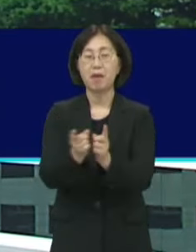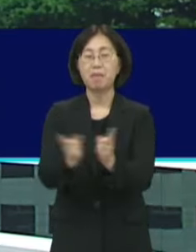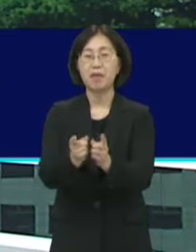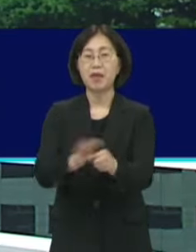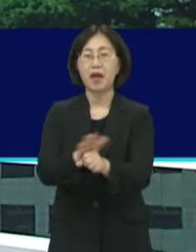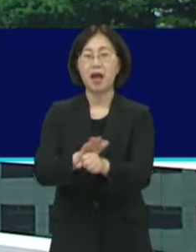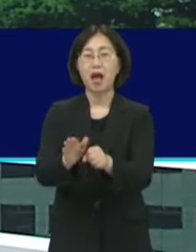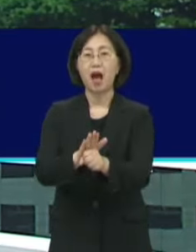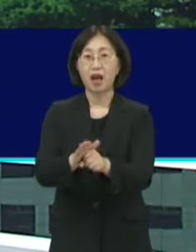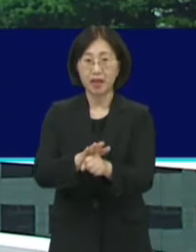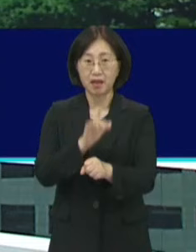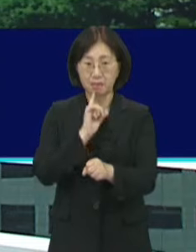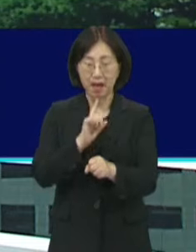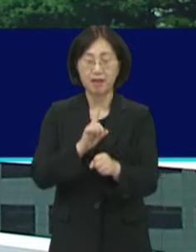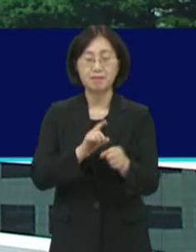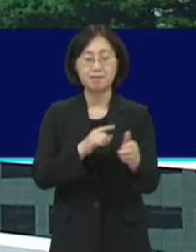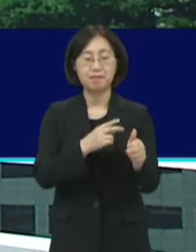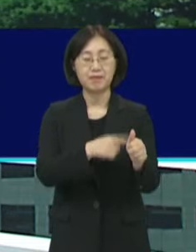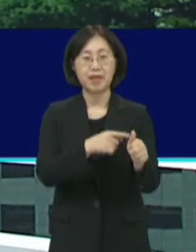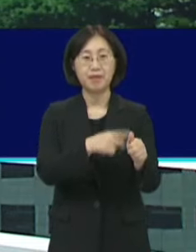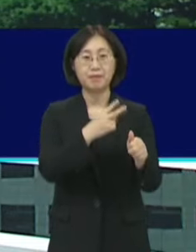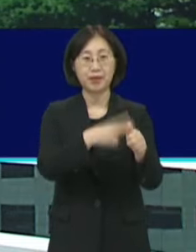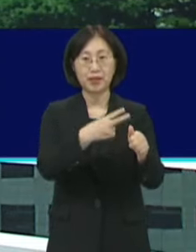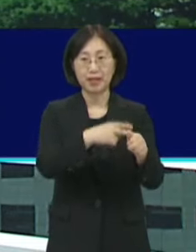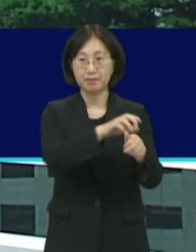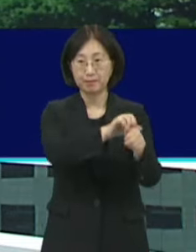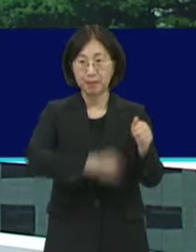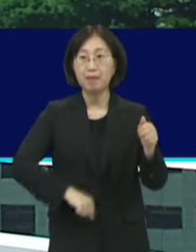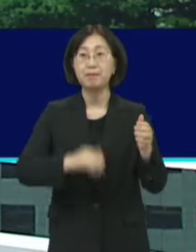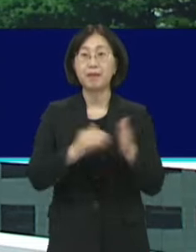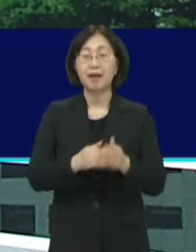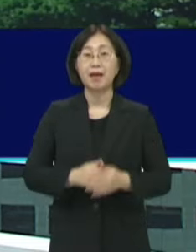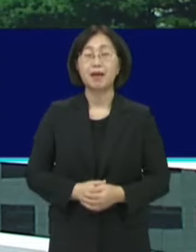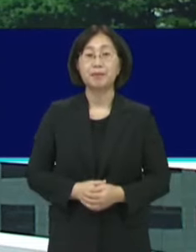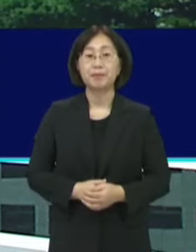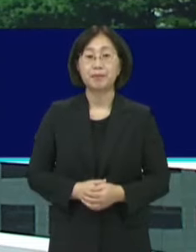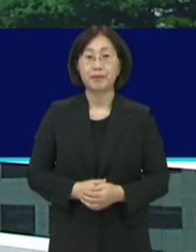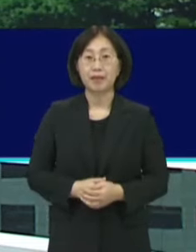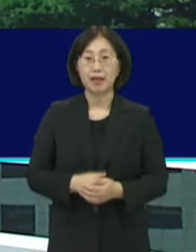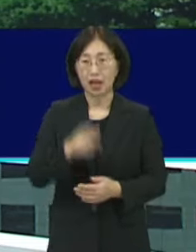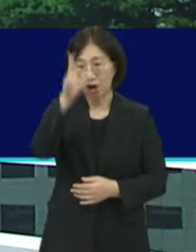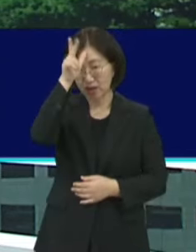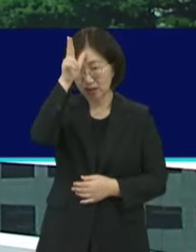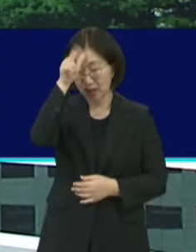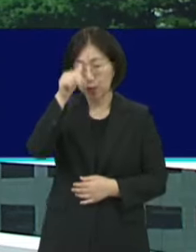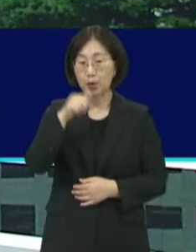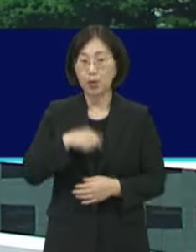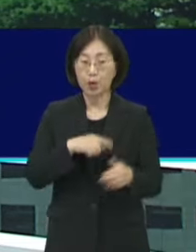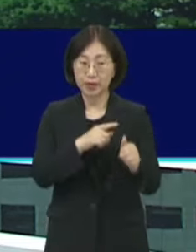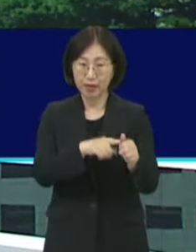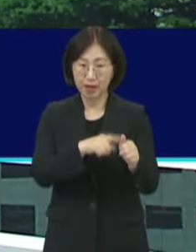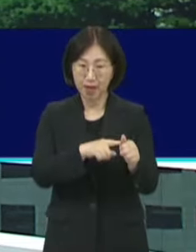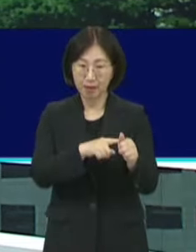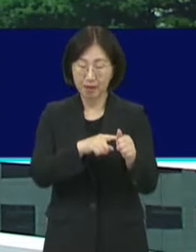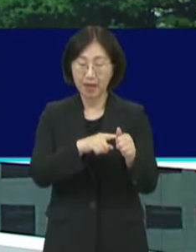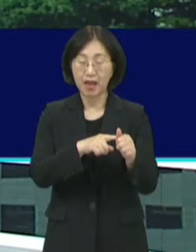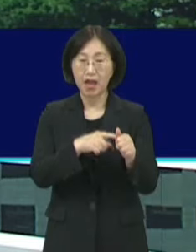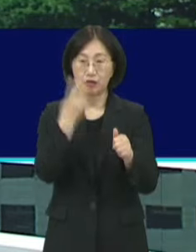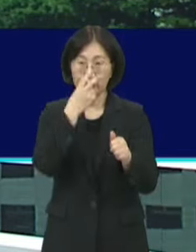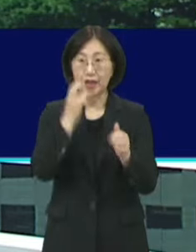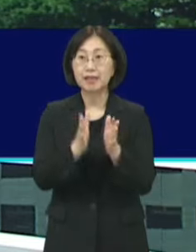교사가 결국 직이 해제됐습니다 아동 학대 혐의로 수사 의뢰를 받은 경찰도 해당 교사에 대한 수사에